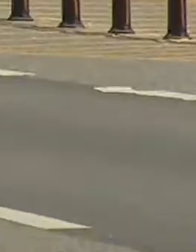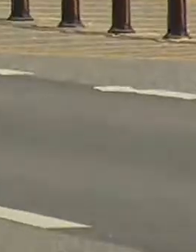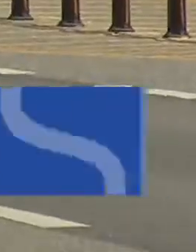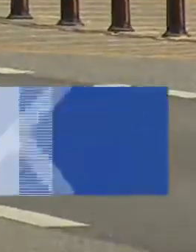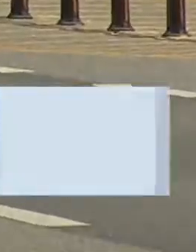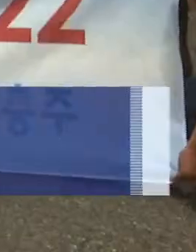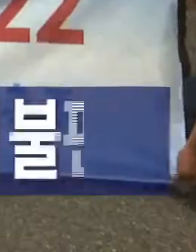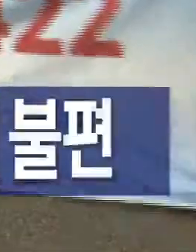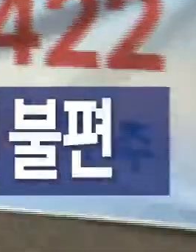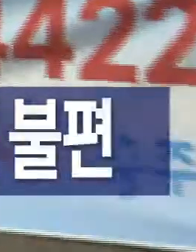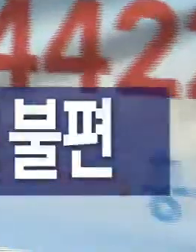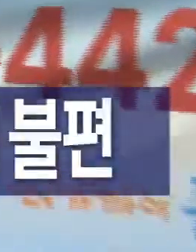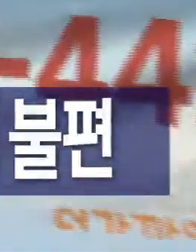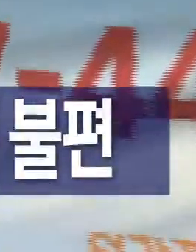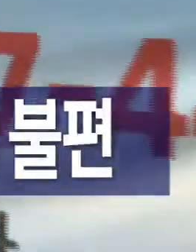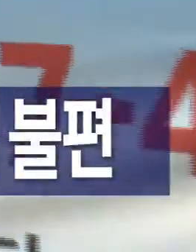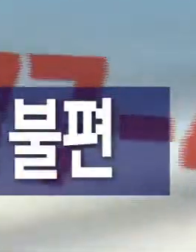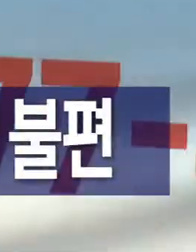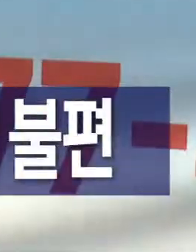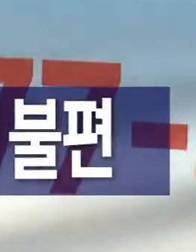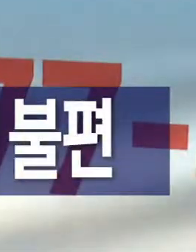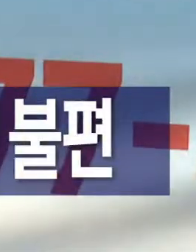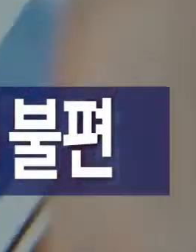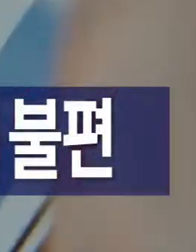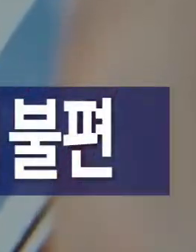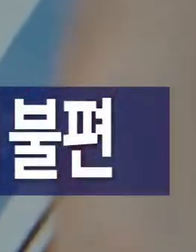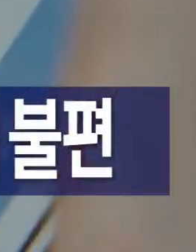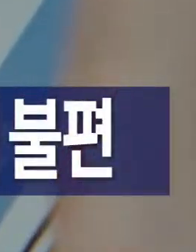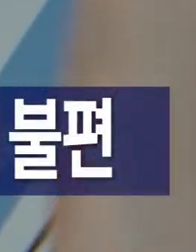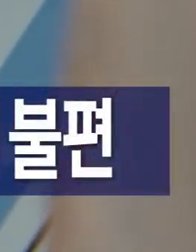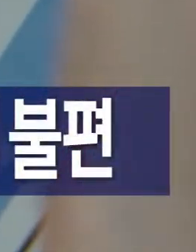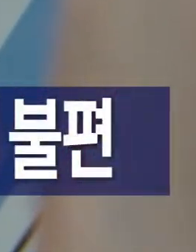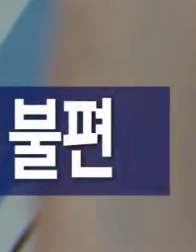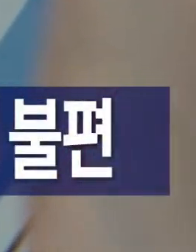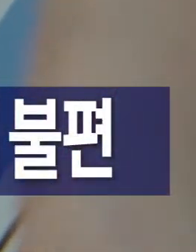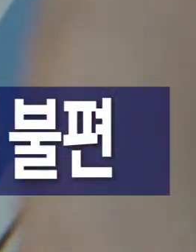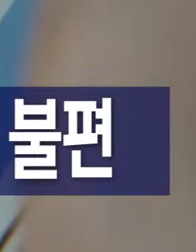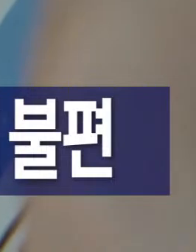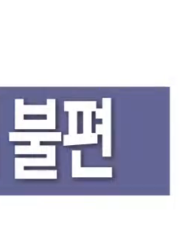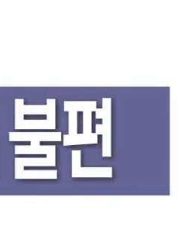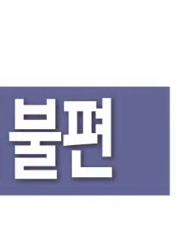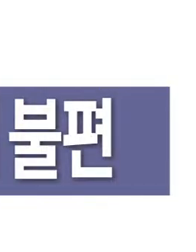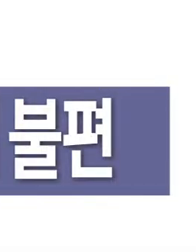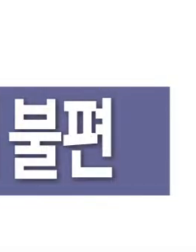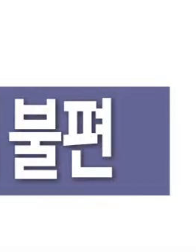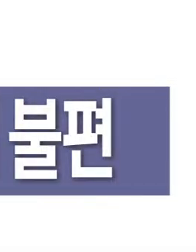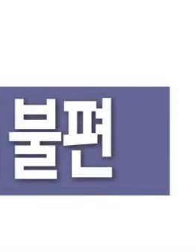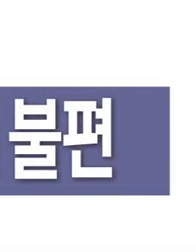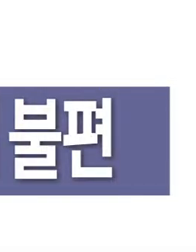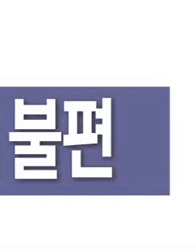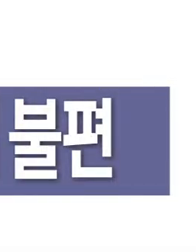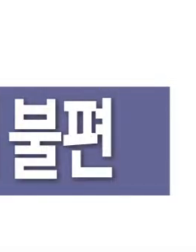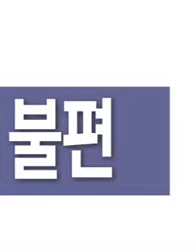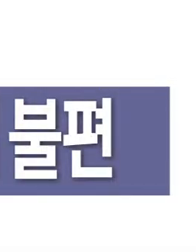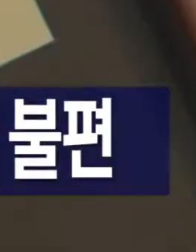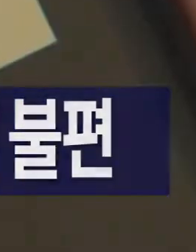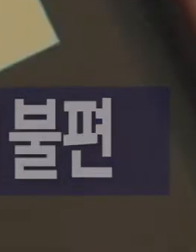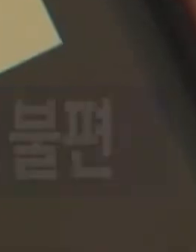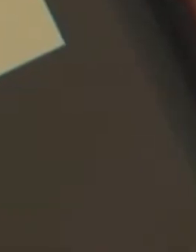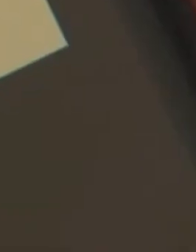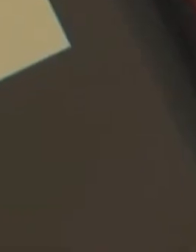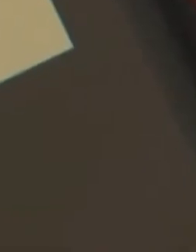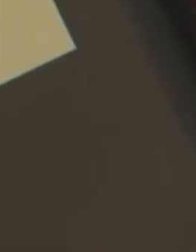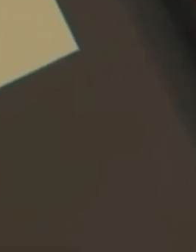충주 지역 택시업계가 대기업 카카오에 맞서 자체 콜센터와 앱을 내놨는데 준비 부족으로 승객 불만이 늘고